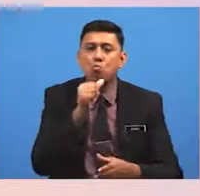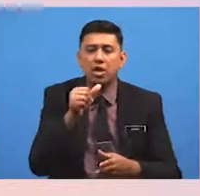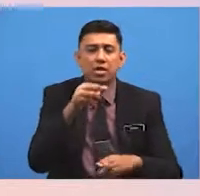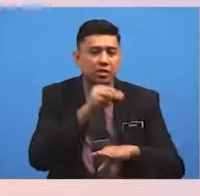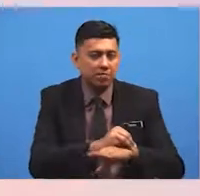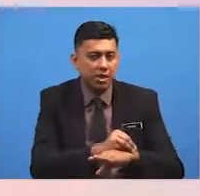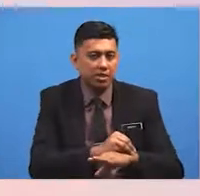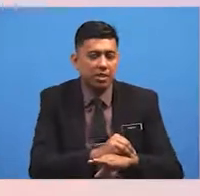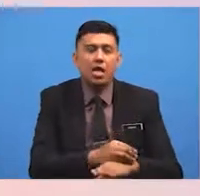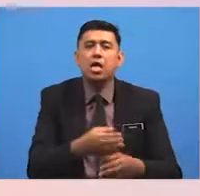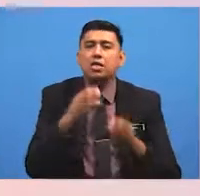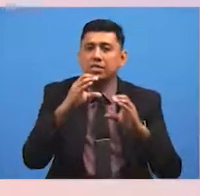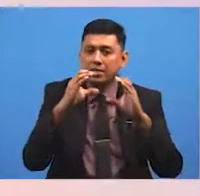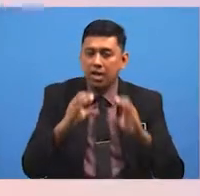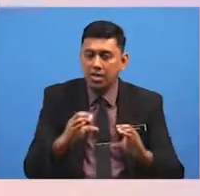secara tunai